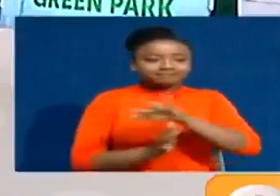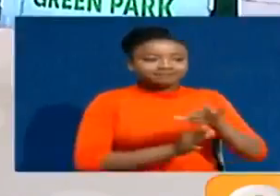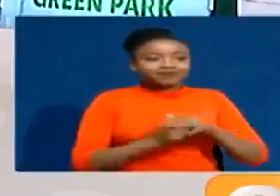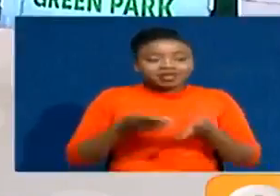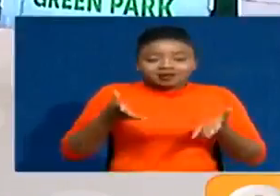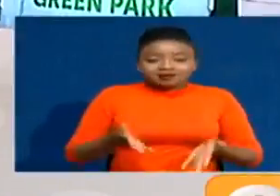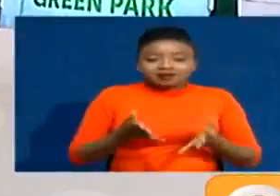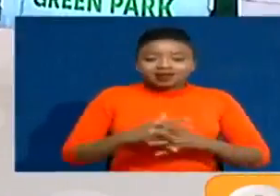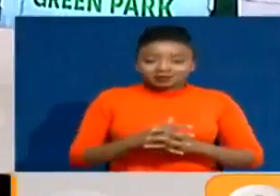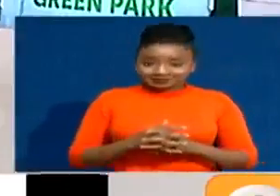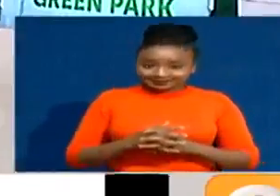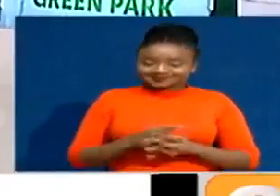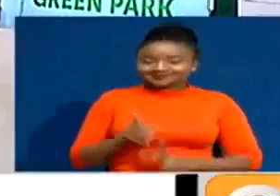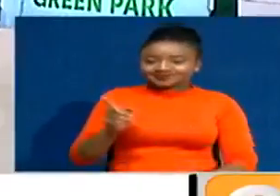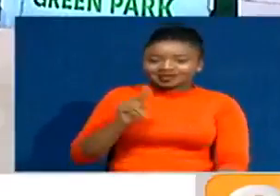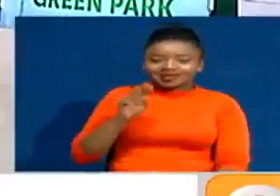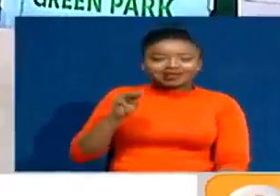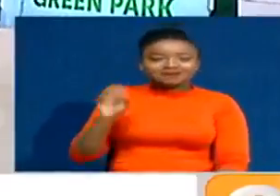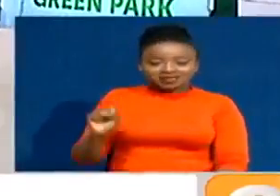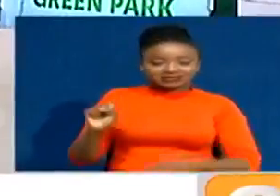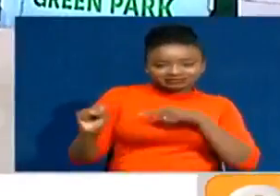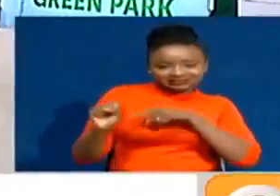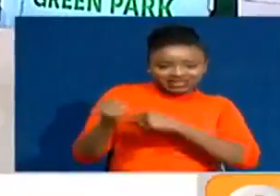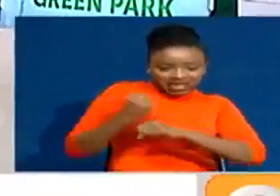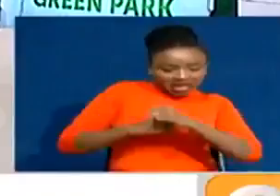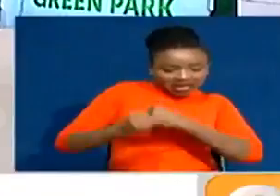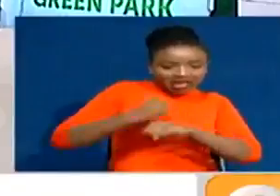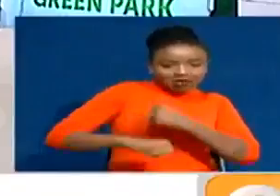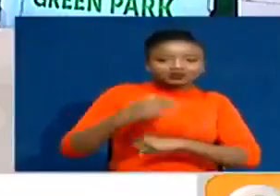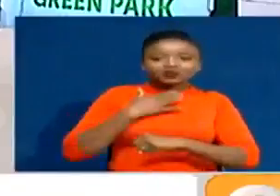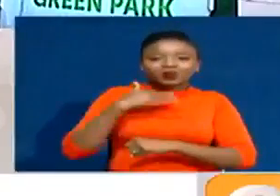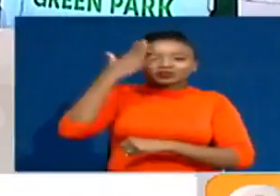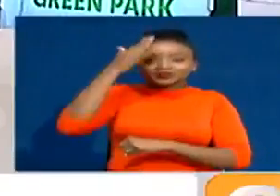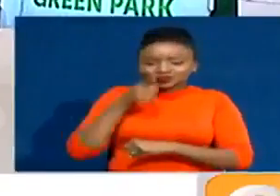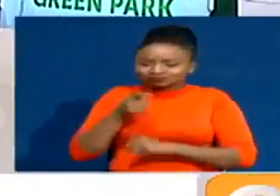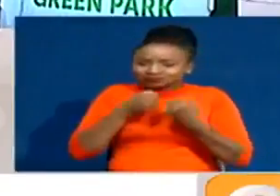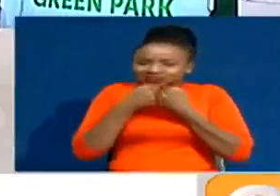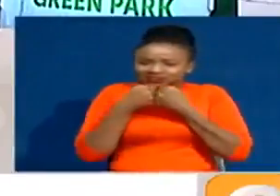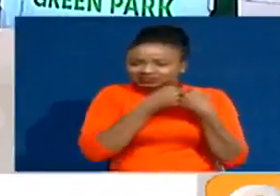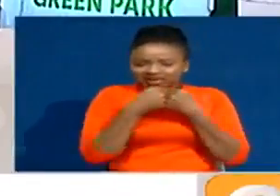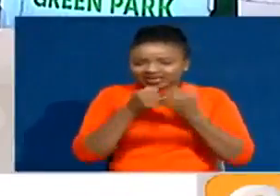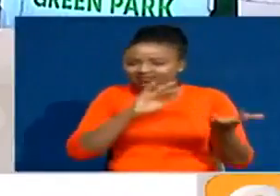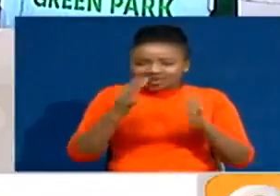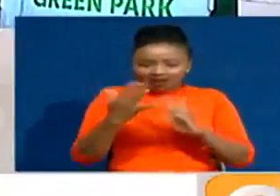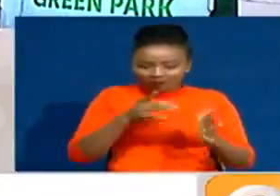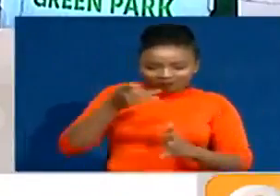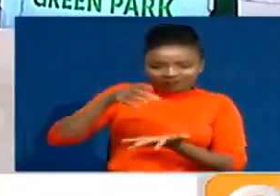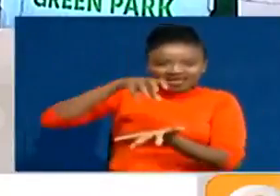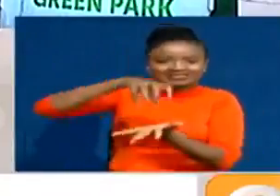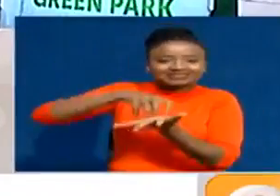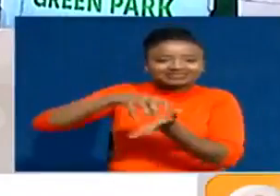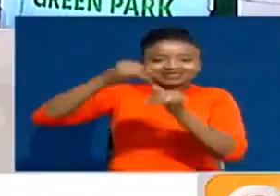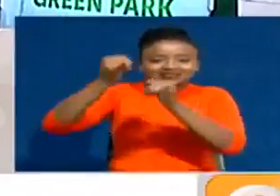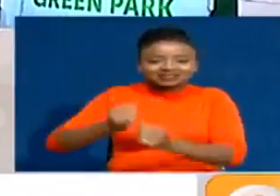Zoezi la tatu la halmashauri ya huduma za jiji la Nairobi NMS kutathmini changamoto na ufanisi wa stendi mpya ya